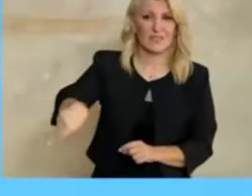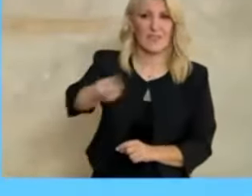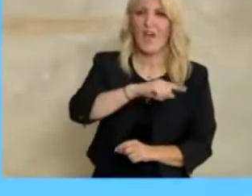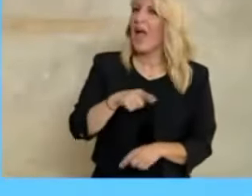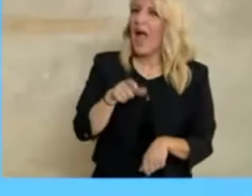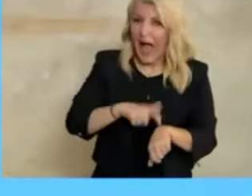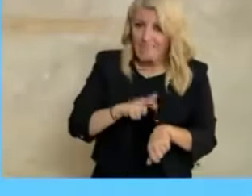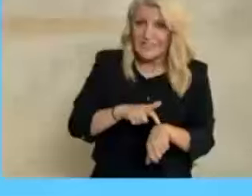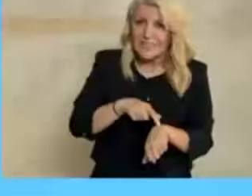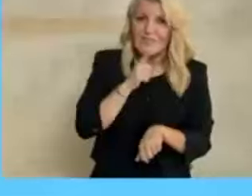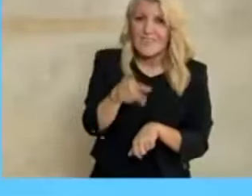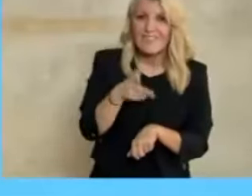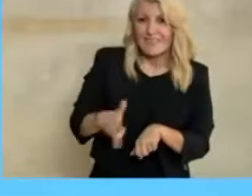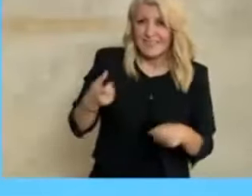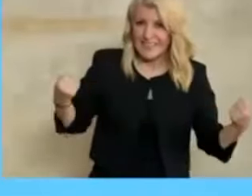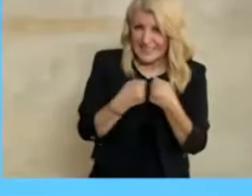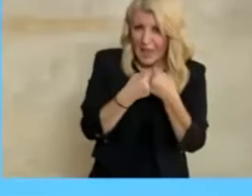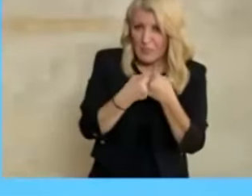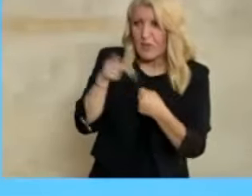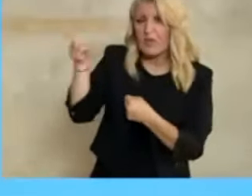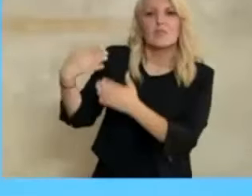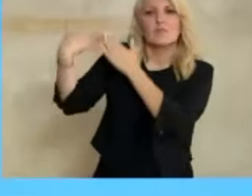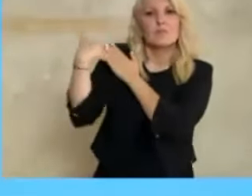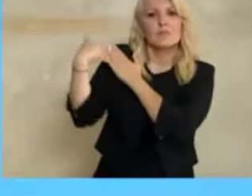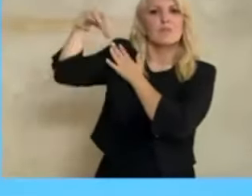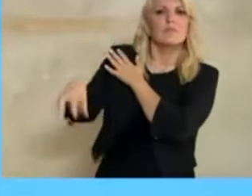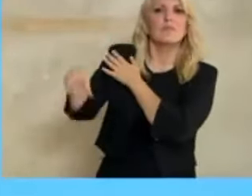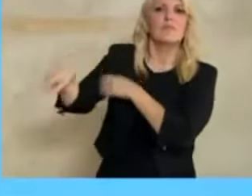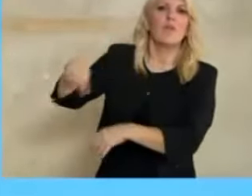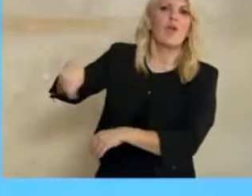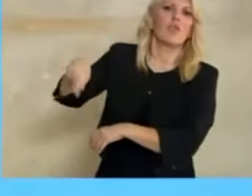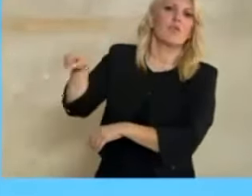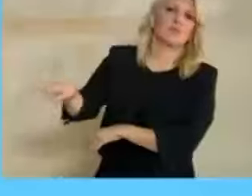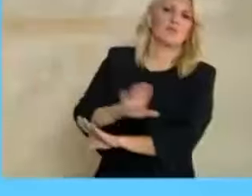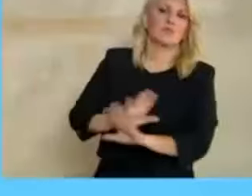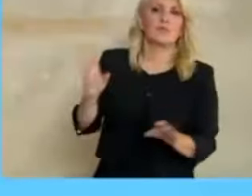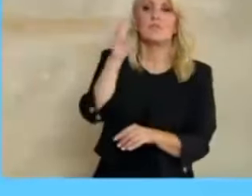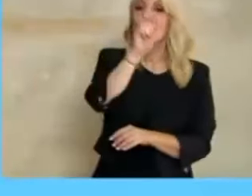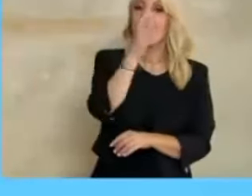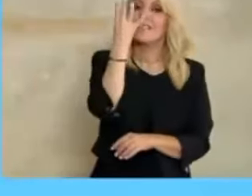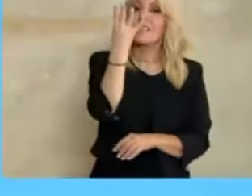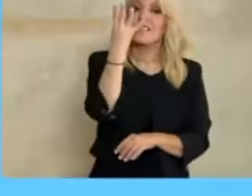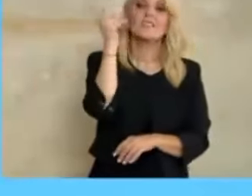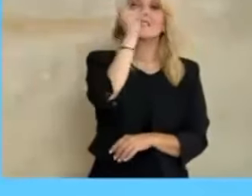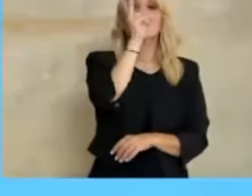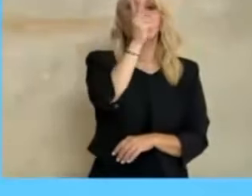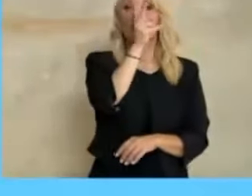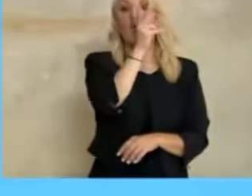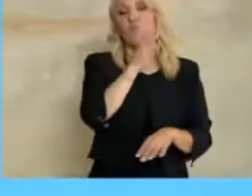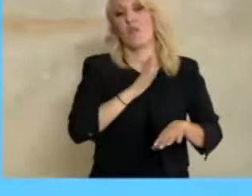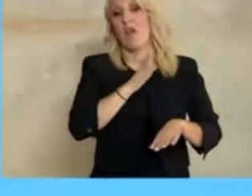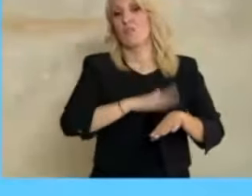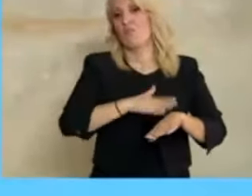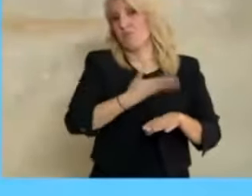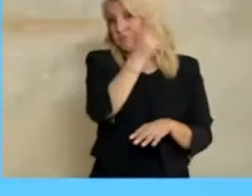δικαιοσύνη. Υπάρχουν 34 κατηγορούμενοι αυτή τη στιγμή. Κάποιοι από αυτούς είναι προφυλακισμένοι. Η κυβέρνηση δια του